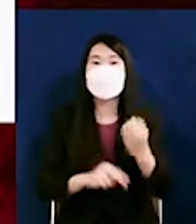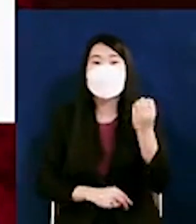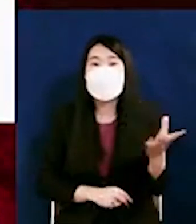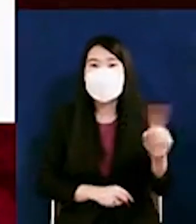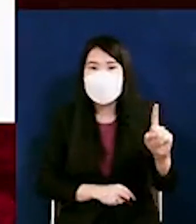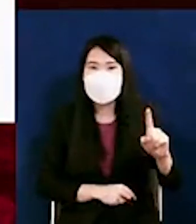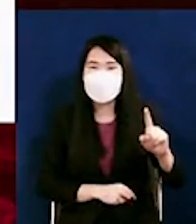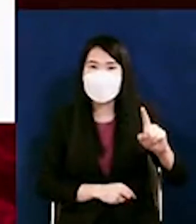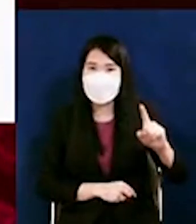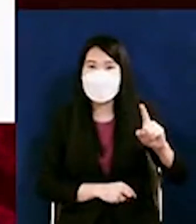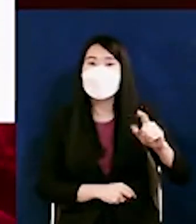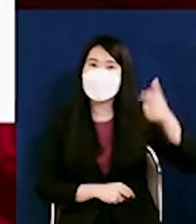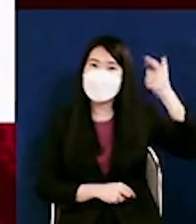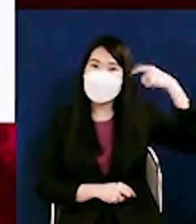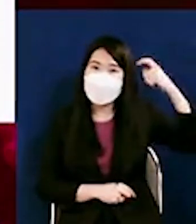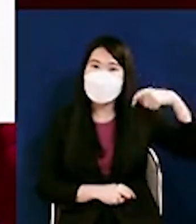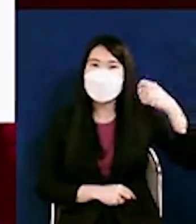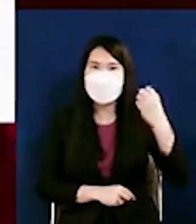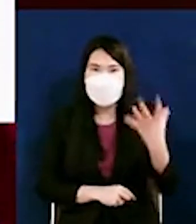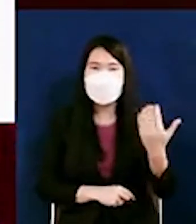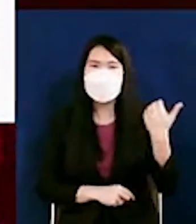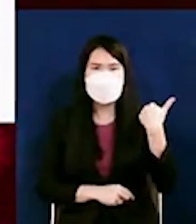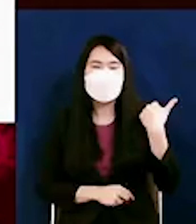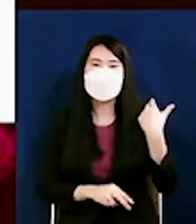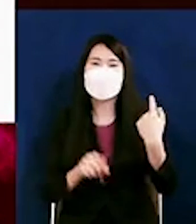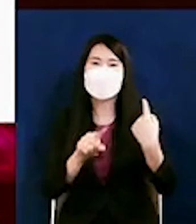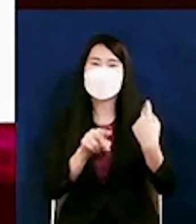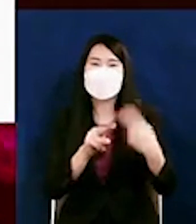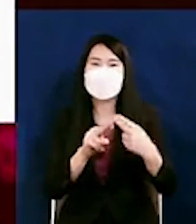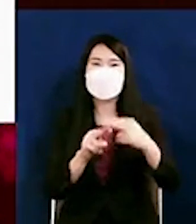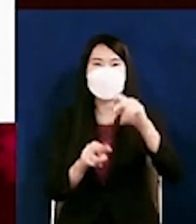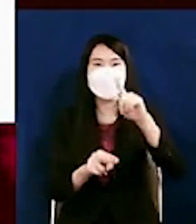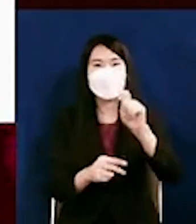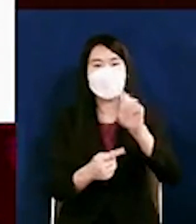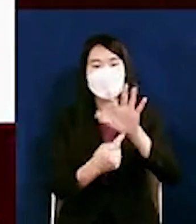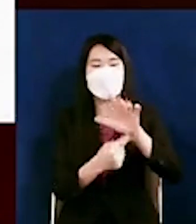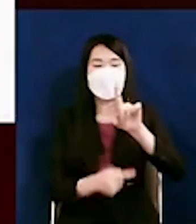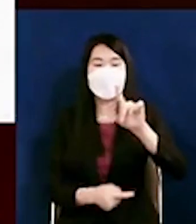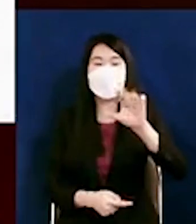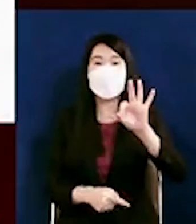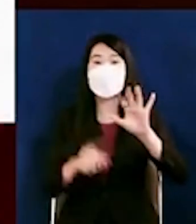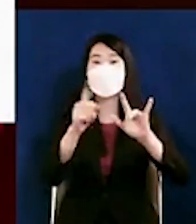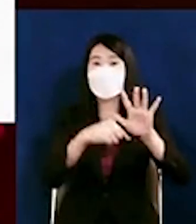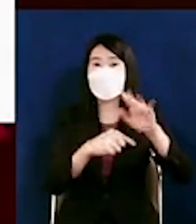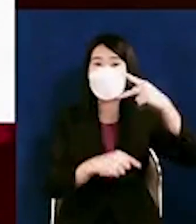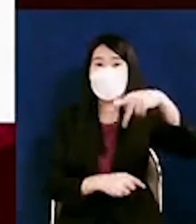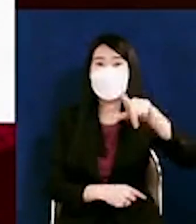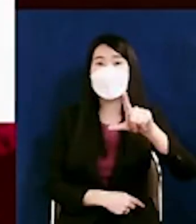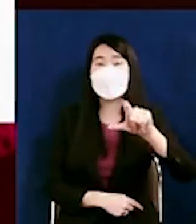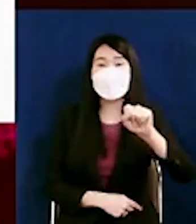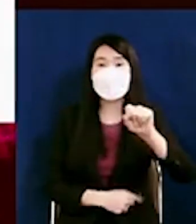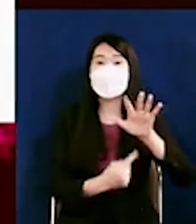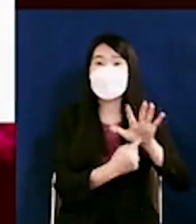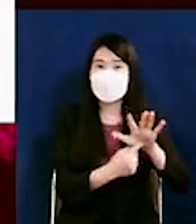าเป็นส่วนใหญ่เลยแล้วก็กำลังระบาดอัลฟาพลัสเนี่ยกำลังระบาดจำนวนมากในกัมพูชานะครับการ